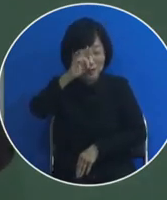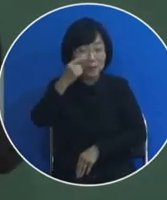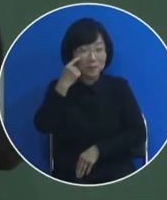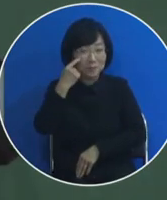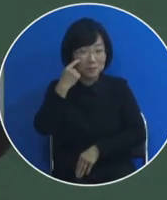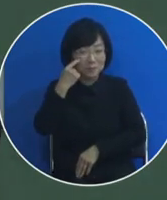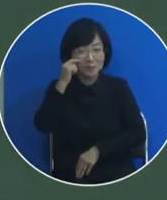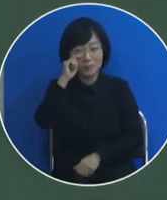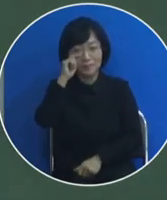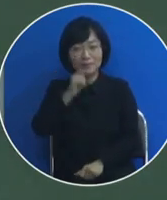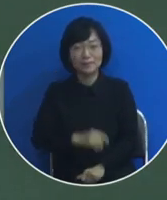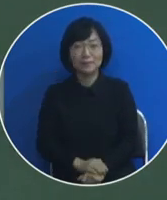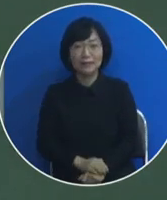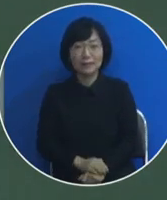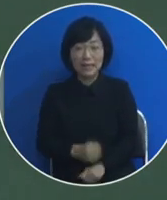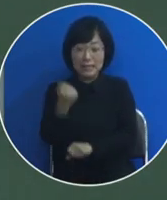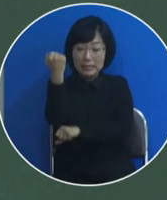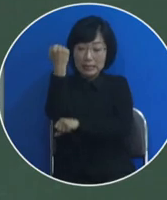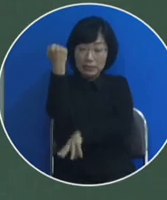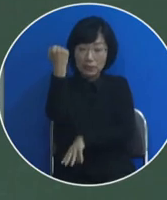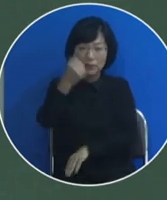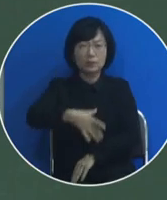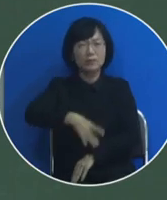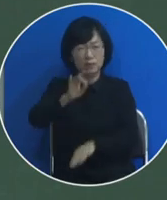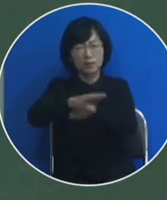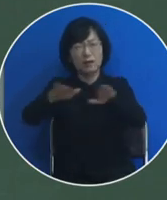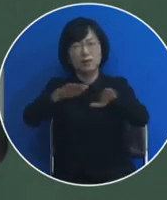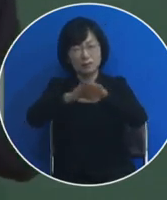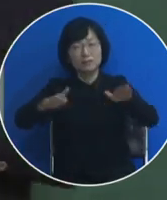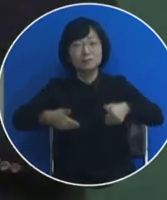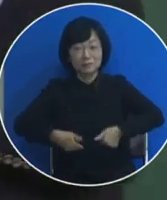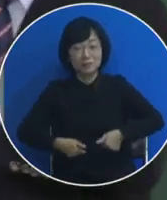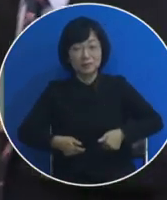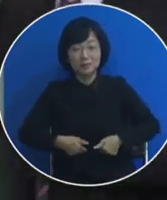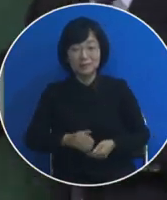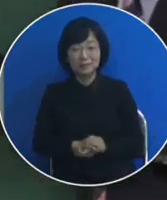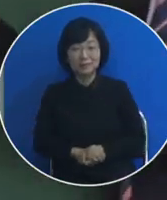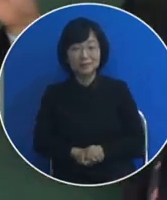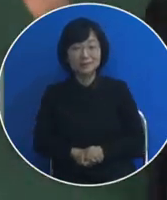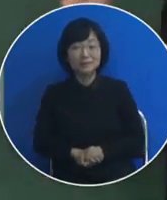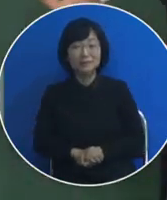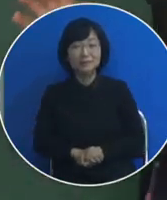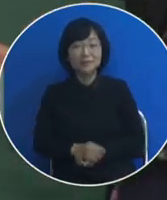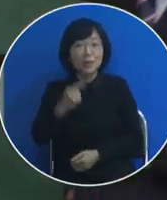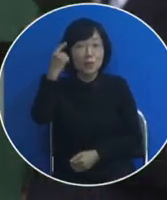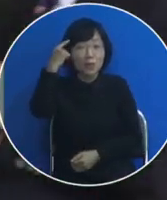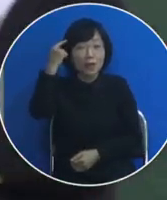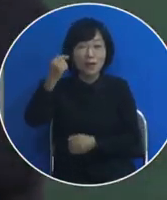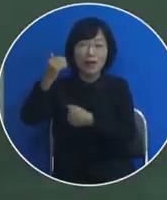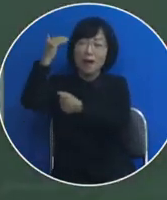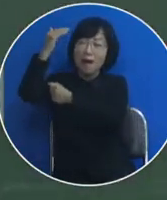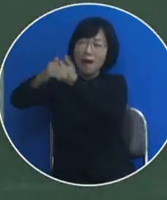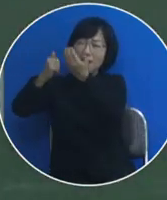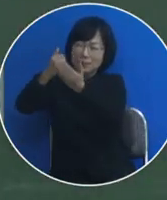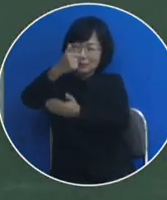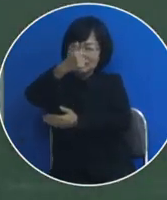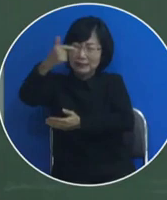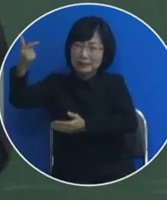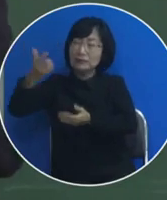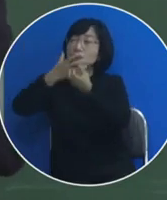theme. 왜냐, 기본적인 거는 빨리 해결해야 되니까. And to quickly resolve the fundamental things first. 왜냐하면은 엄청난 축복을 받아야 되는데 내가 기본적인 걸